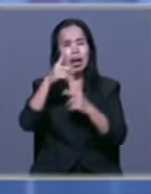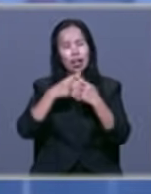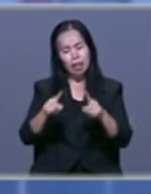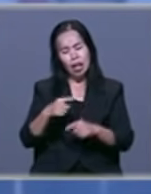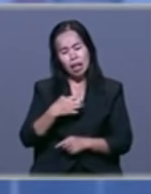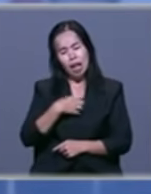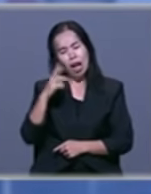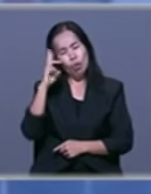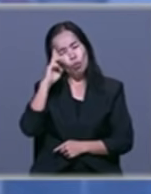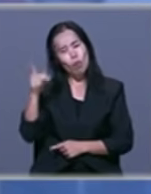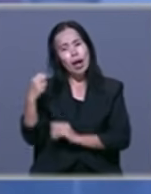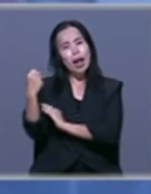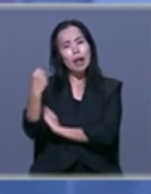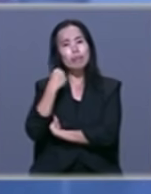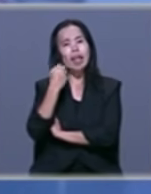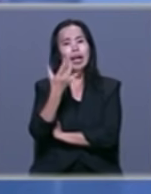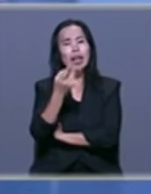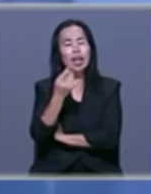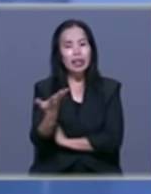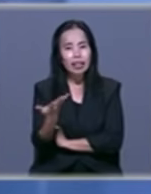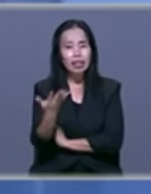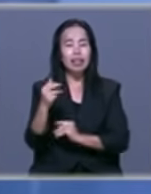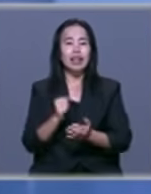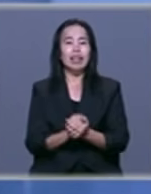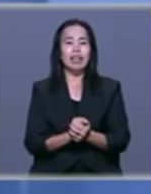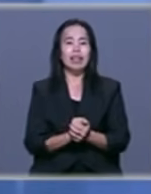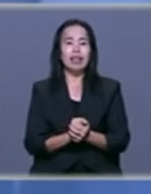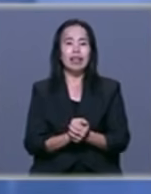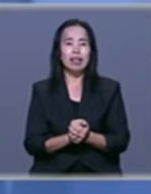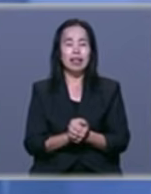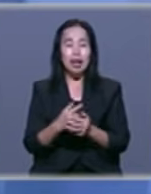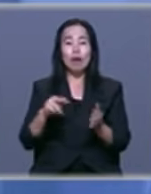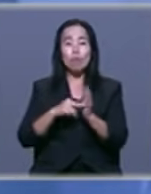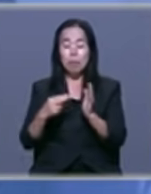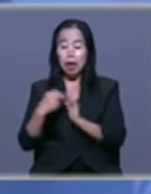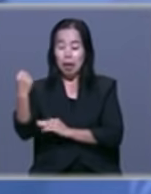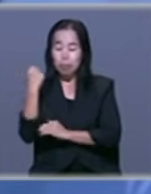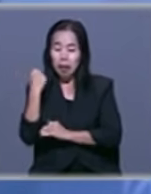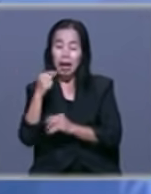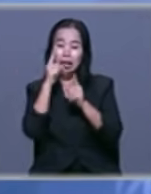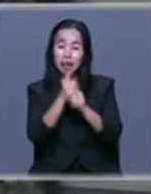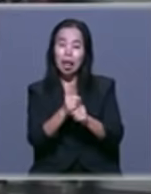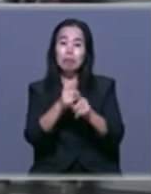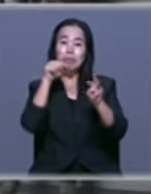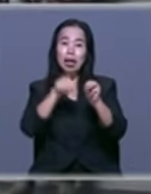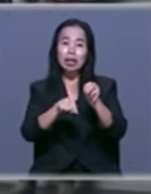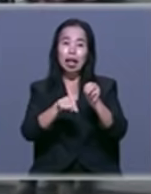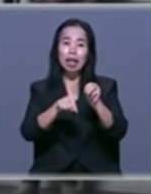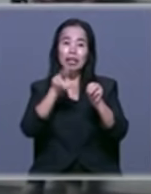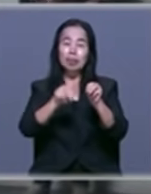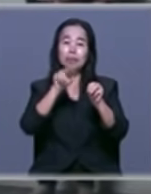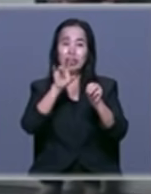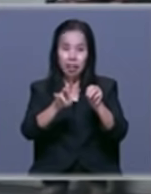ะตอนท้ายจริงๆเนี่ยปุ๊บตอนท้ายเขาบอกว่าจึงอาศัยอำนาจตามมาตรา64ประกอบมาตรา6และมาตรา